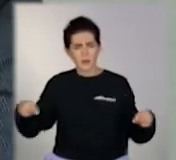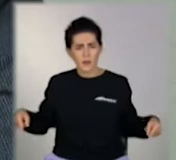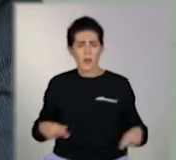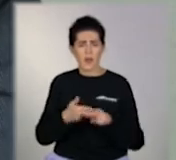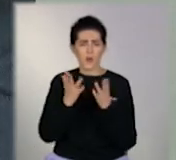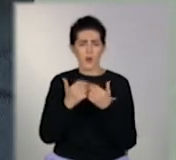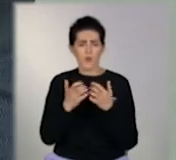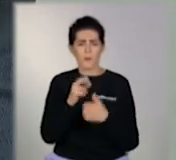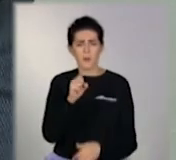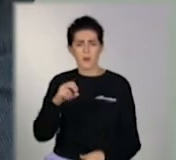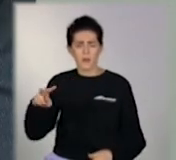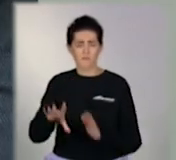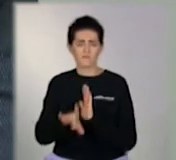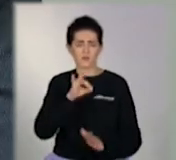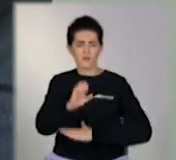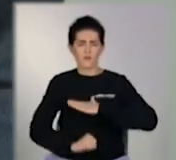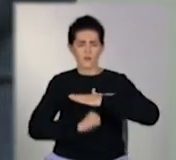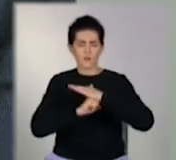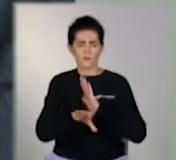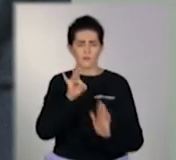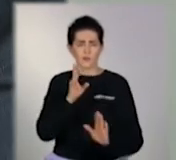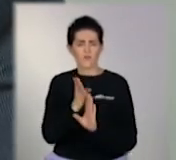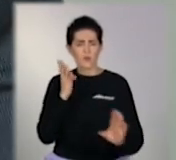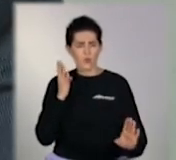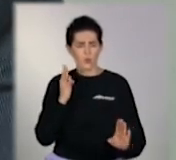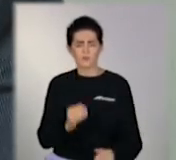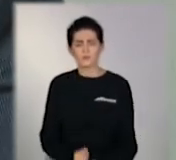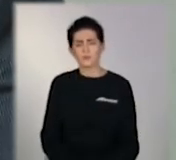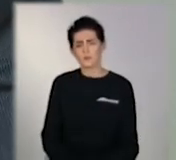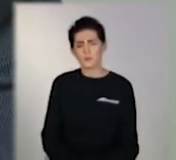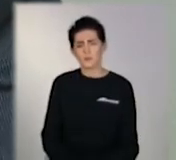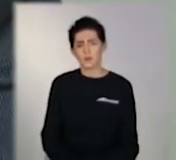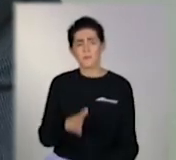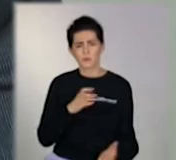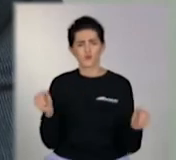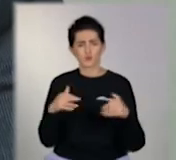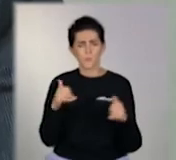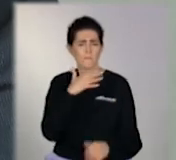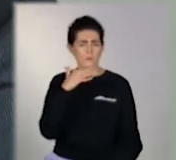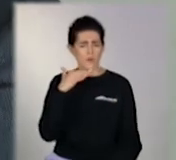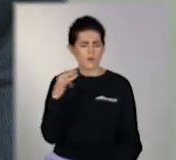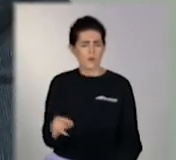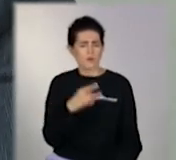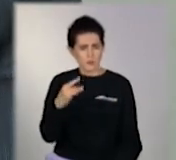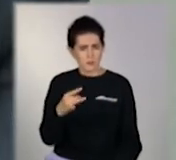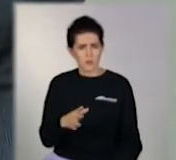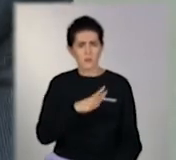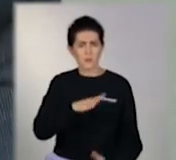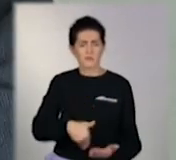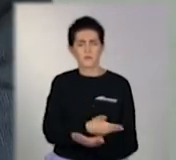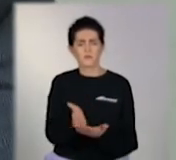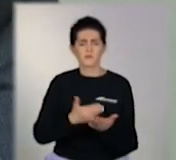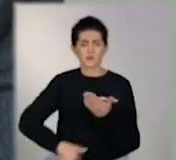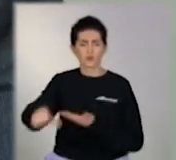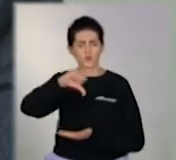этих баллов определяется приоритетность продвижения в очереди. Это таких заседаний было несколько. На этих заседаниях в формате присутствия